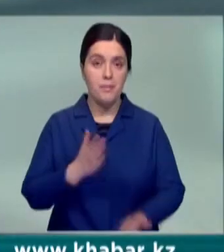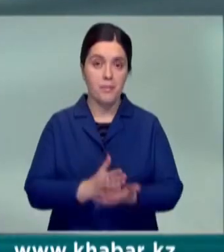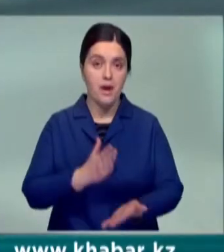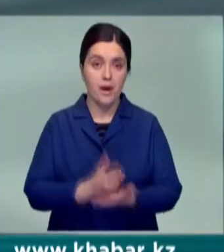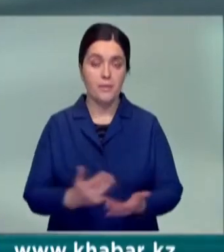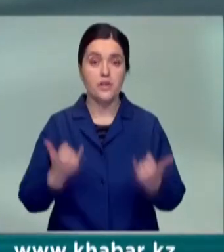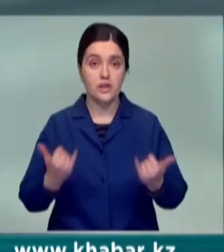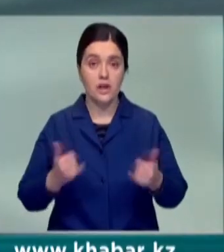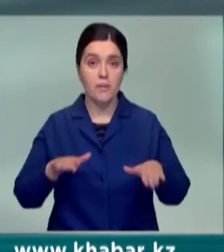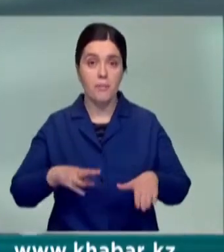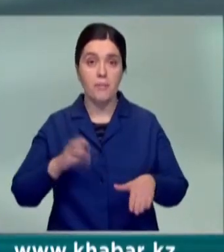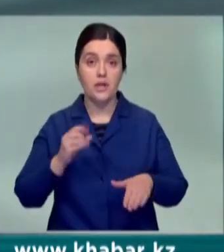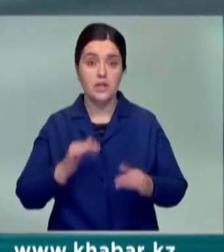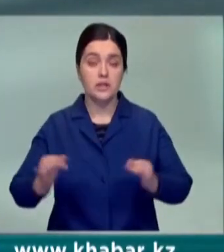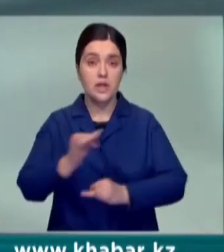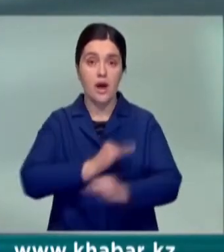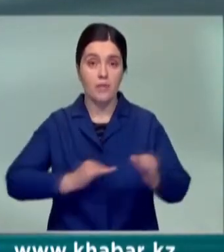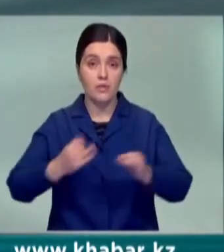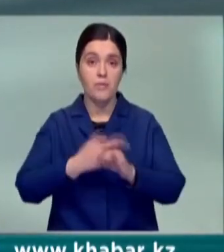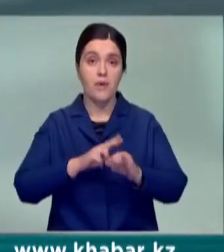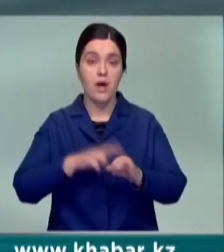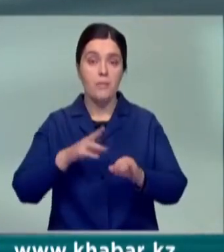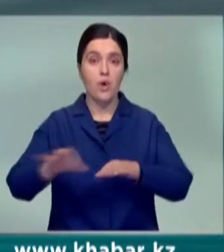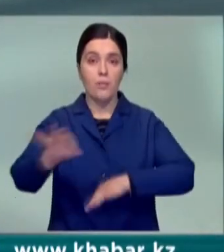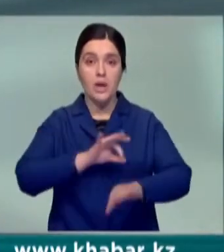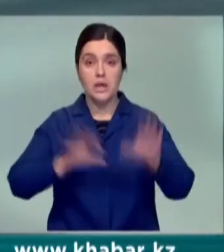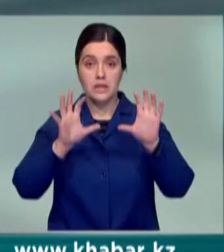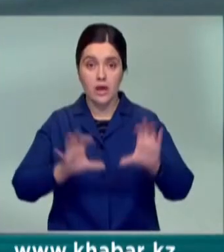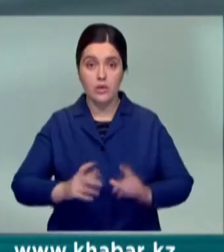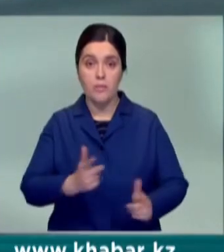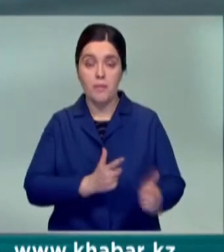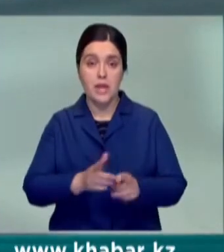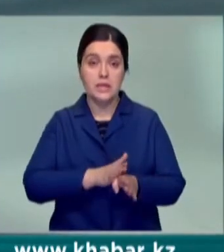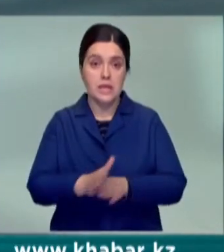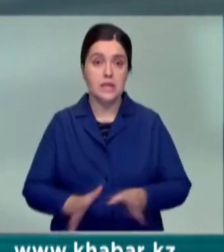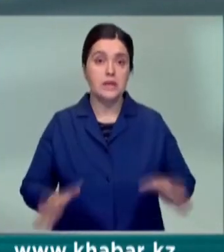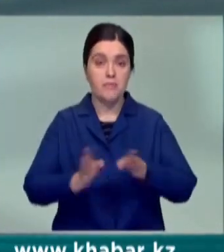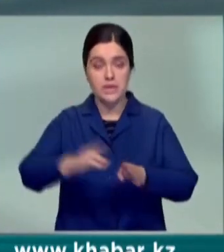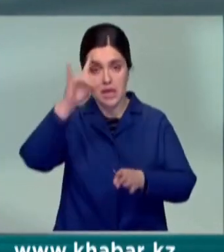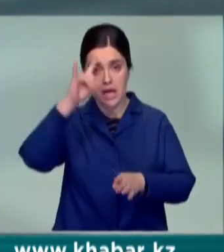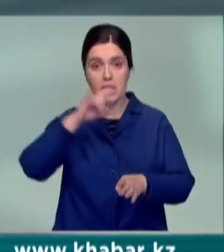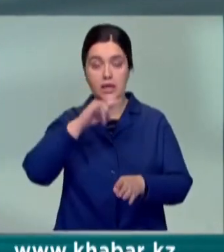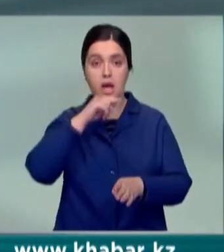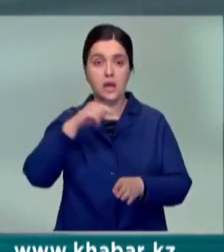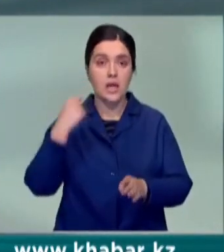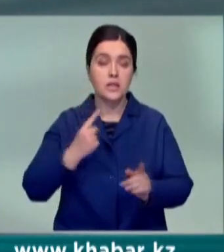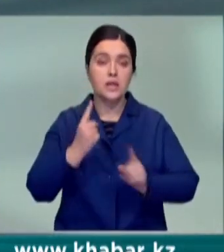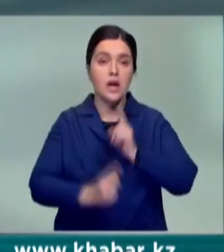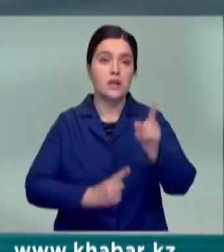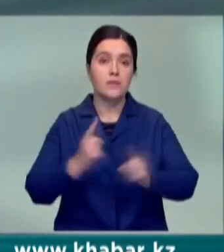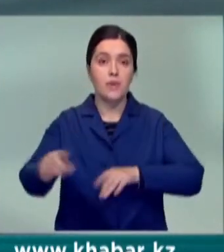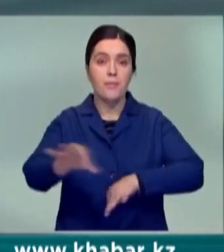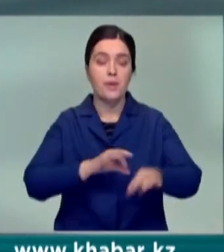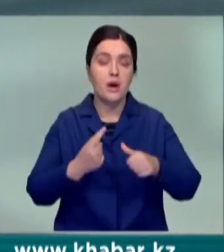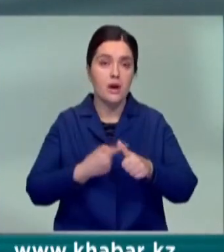Прямо сейчас в Мажилисе идет обсуждение протокола по проекту закона о подготовке реализации совместного